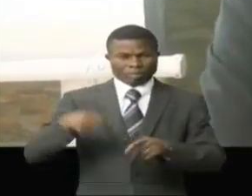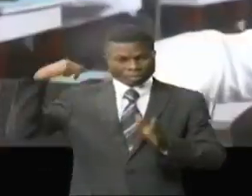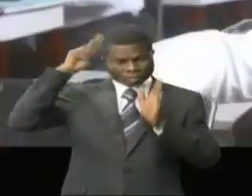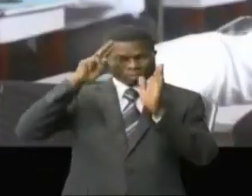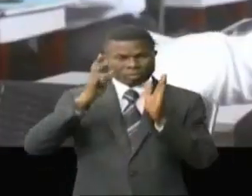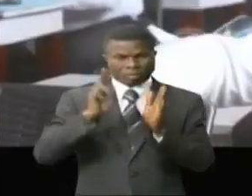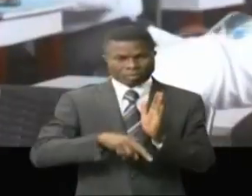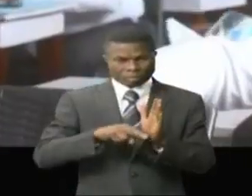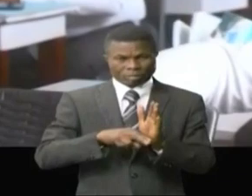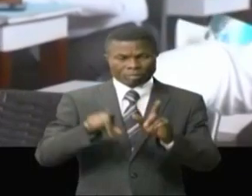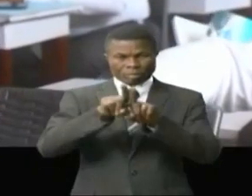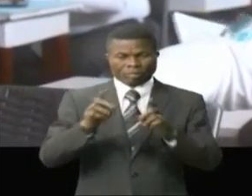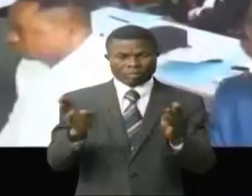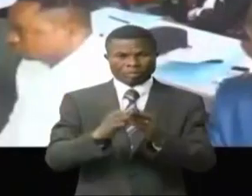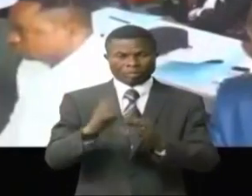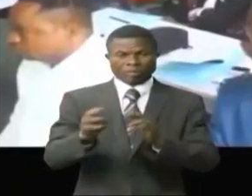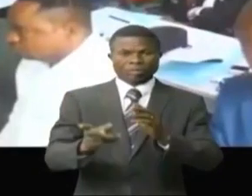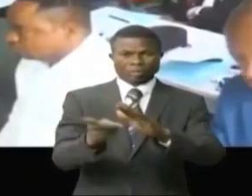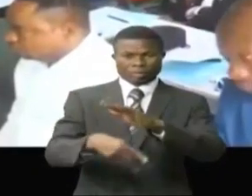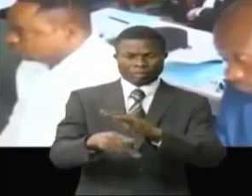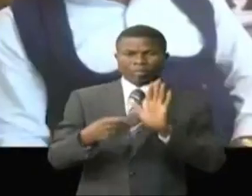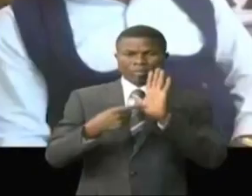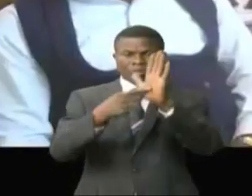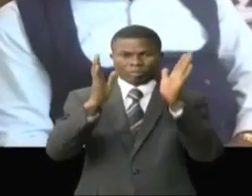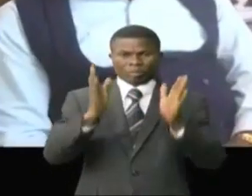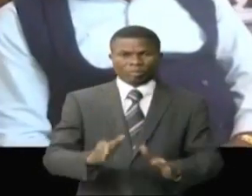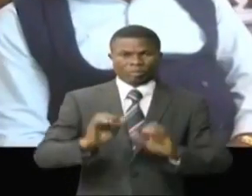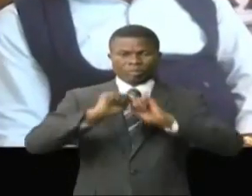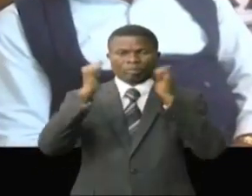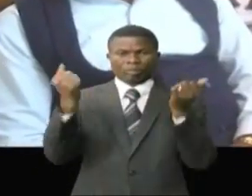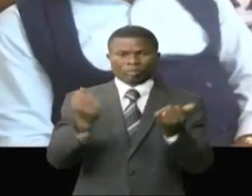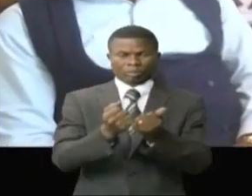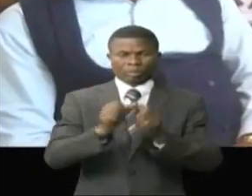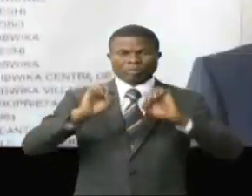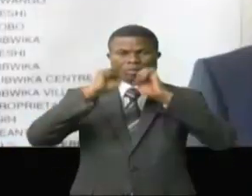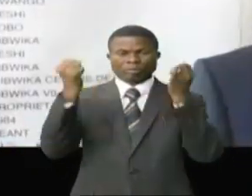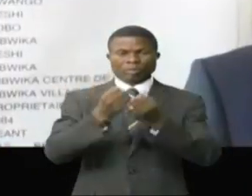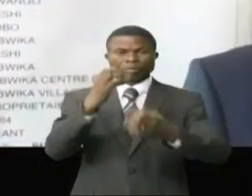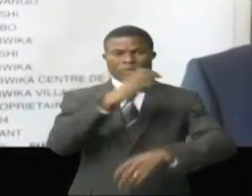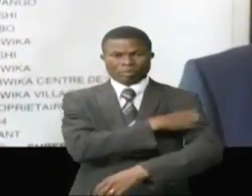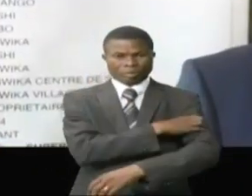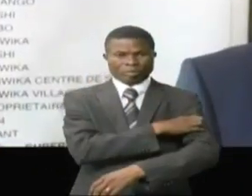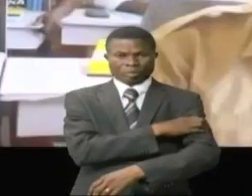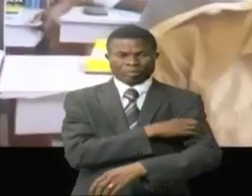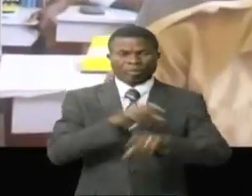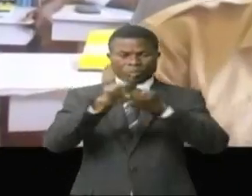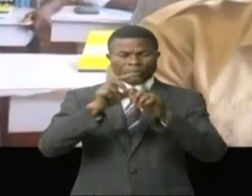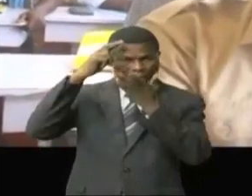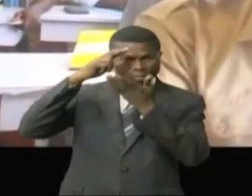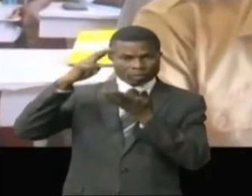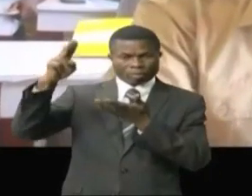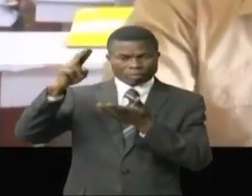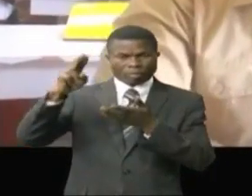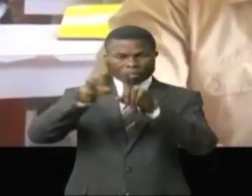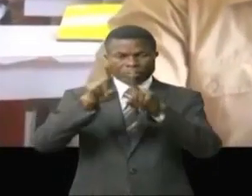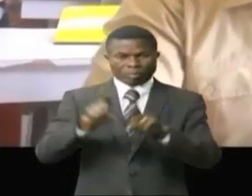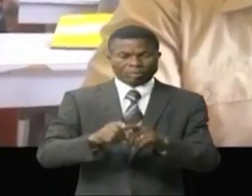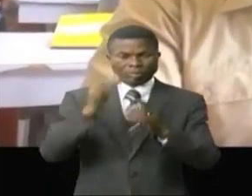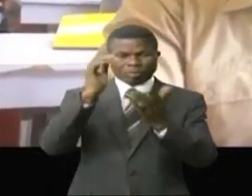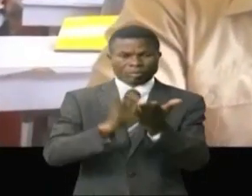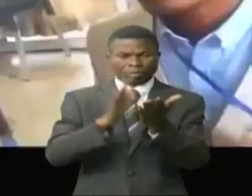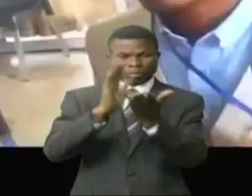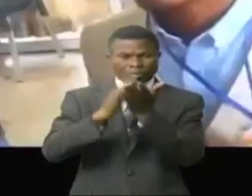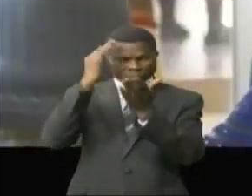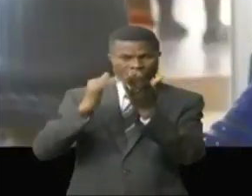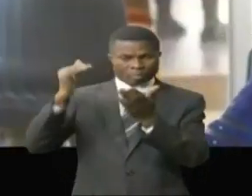gouvernement que de l'Assemblée provinciale. Le représentant des associations de la société civile, ceux des universités et instituts supérieurs